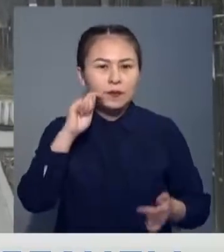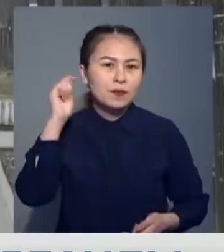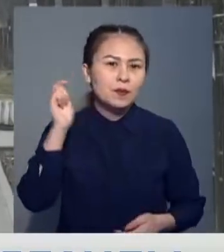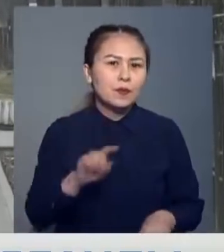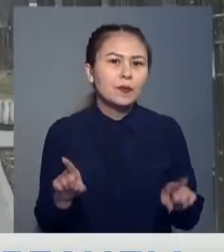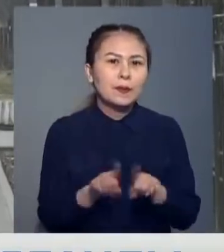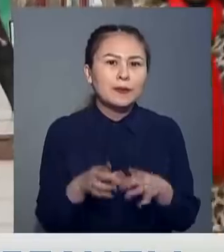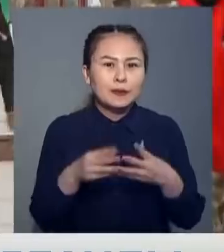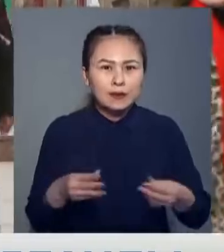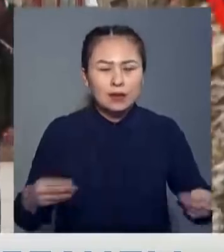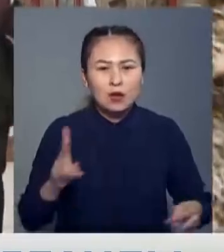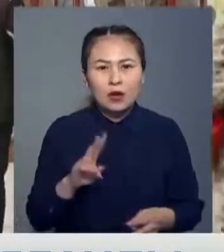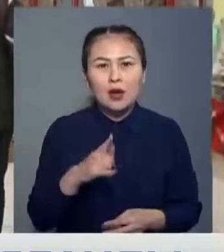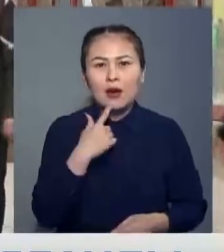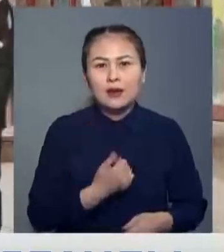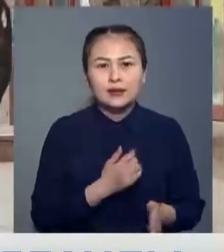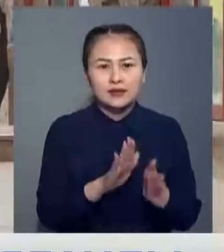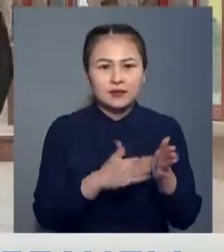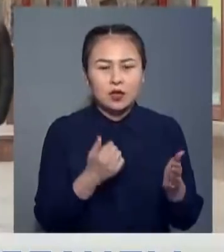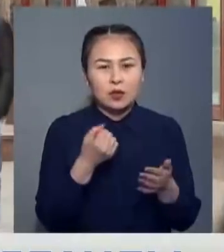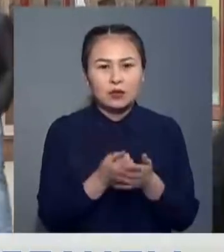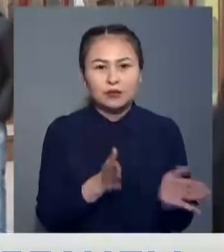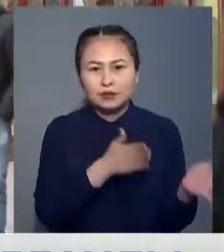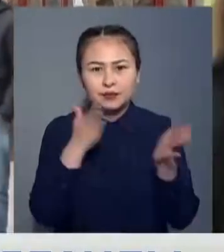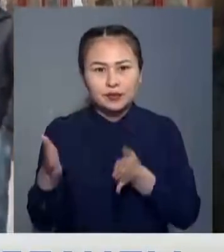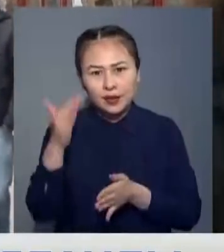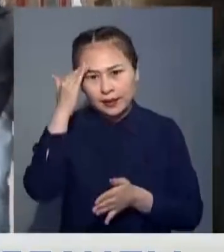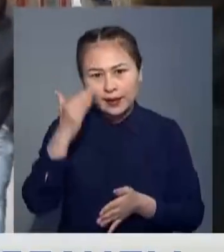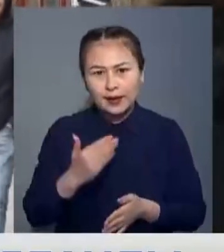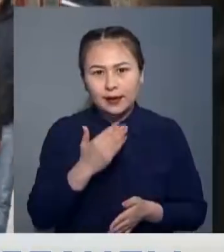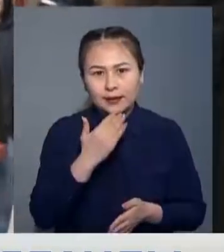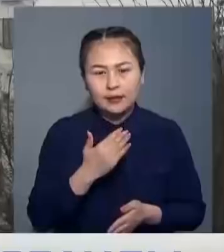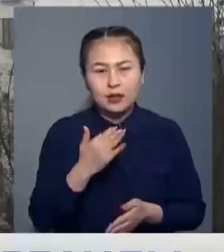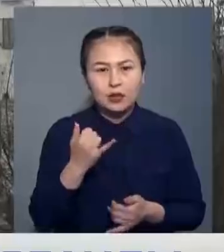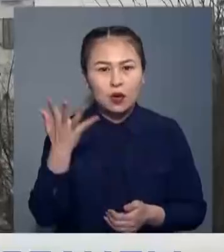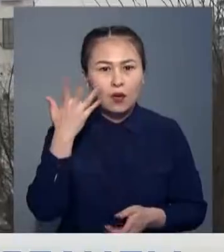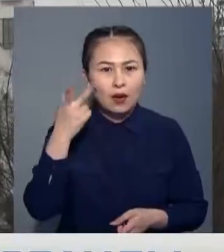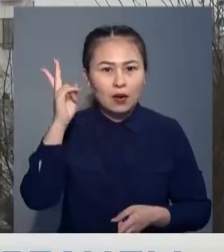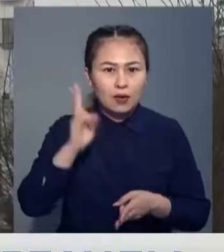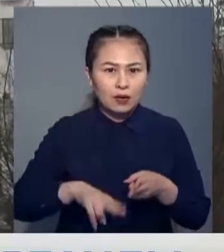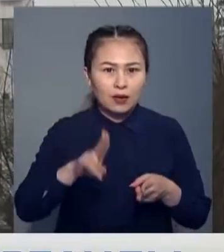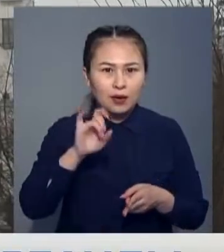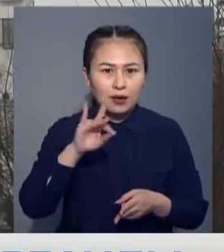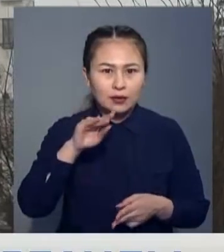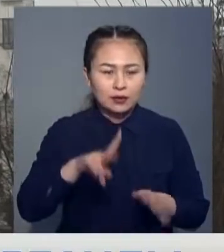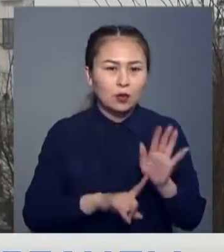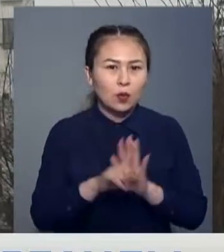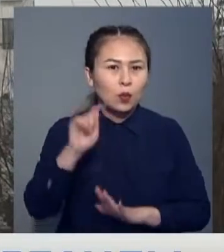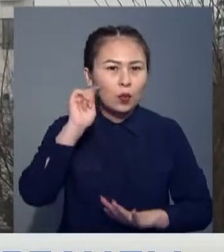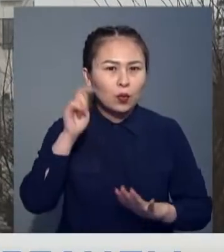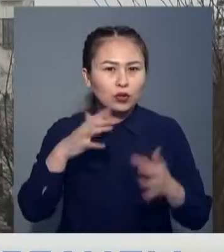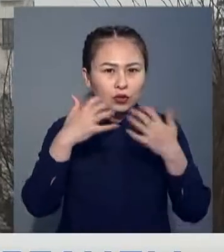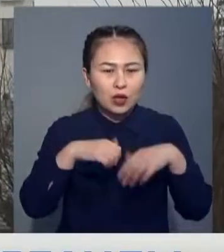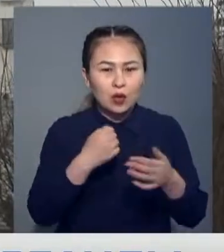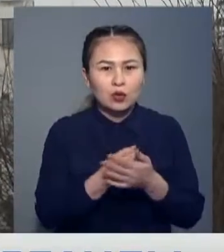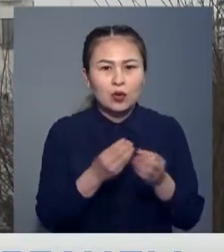Украинадағы көктемгі әскерге шақыру науқаны жаз мезгіліне дейін шегерілді. Карантин аяқталғаннан кейін Украина бойынша 10